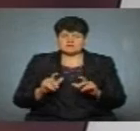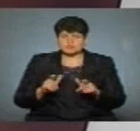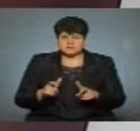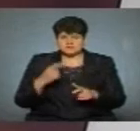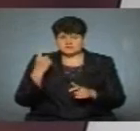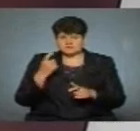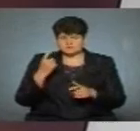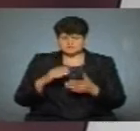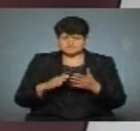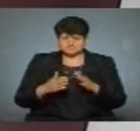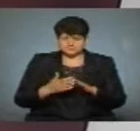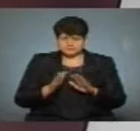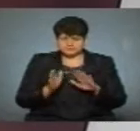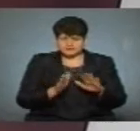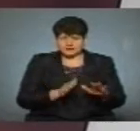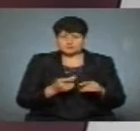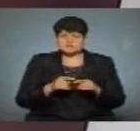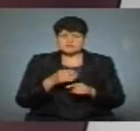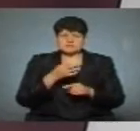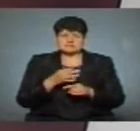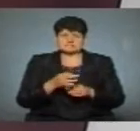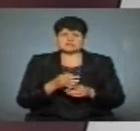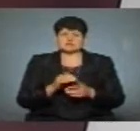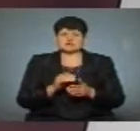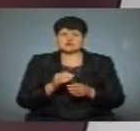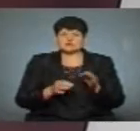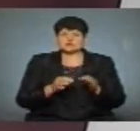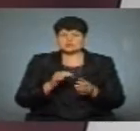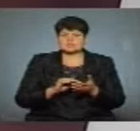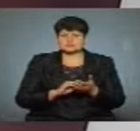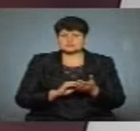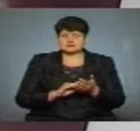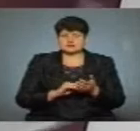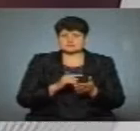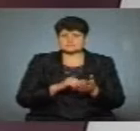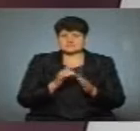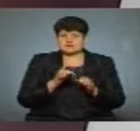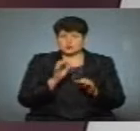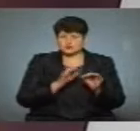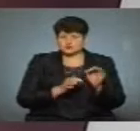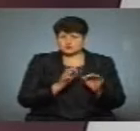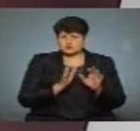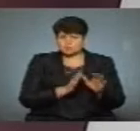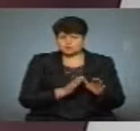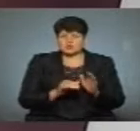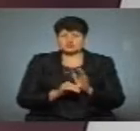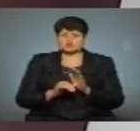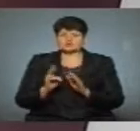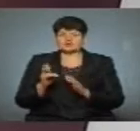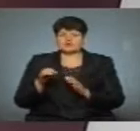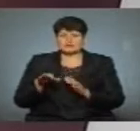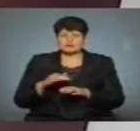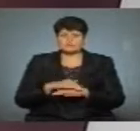нетверезому стані у громадському місці. Про це тоді повідомила суддя-спікер Тернопільського міськрайонного суду Анна Мостецька. Нагадаю, 6 квітня на